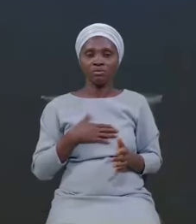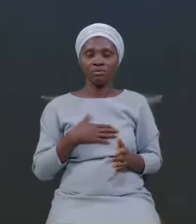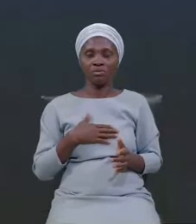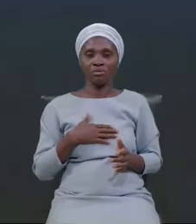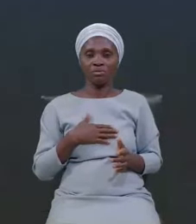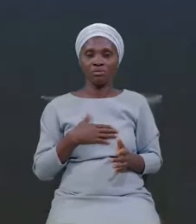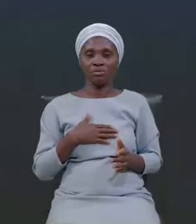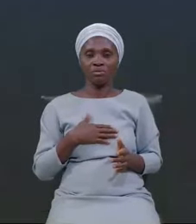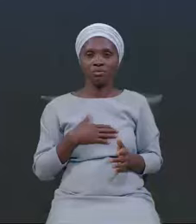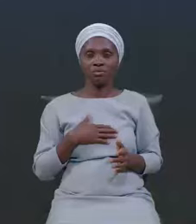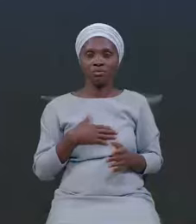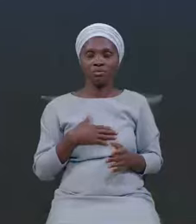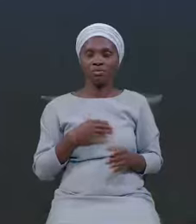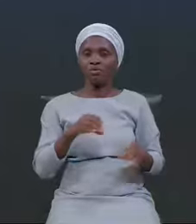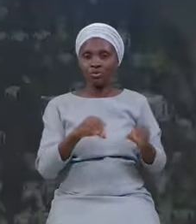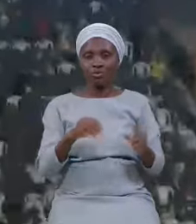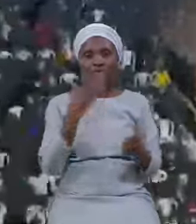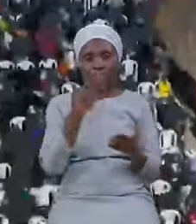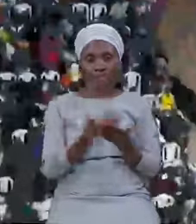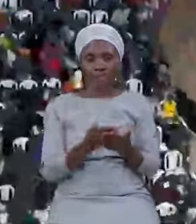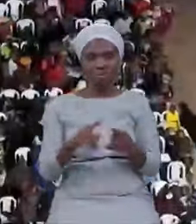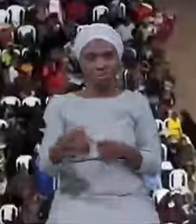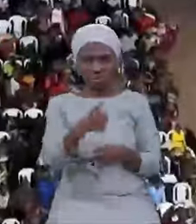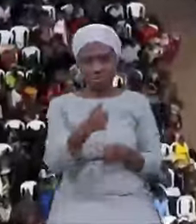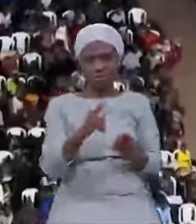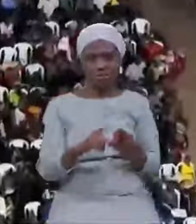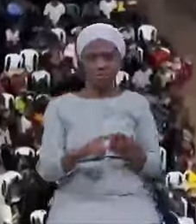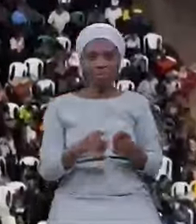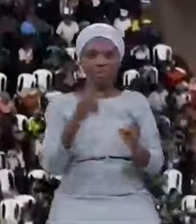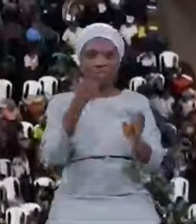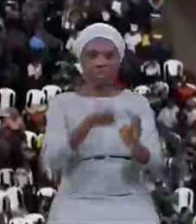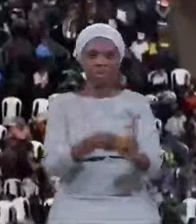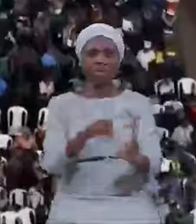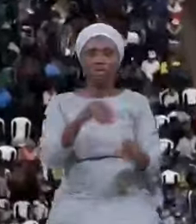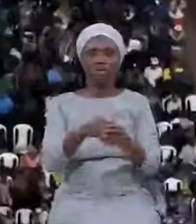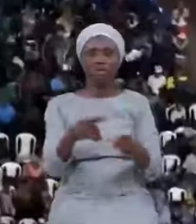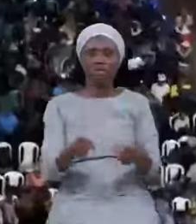Fais un effort pour participer à ces moments.